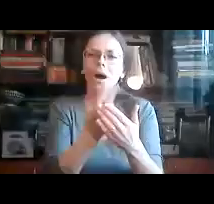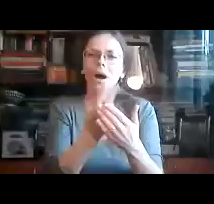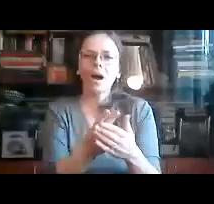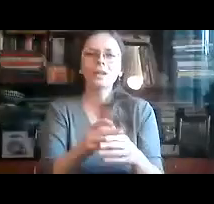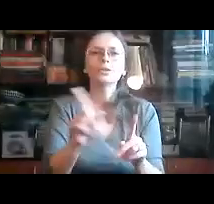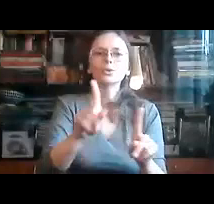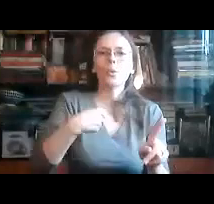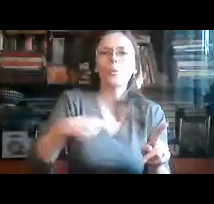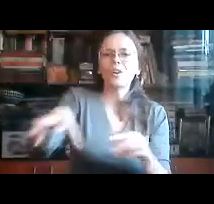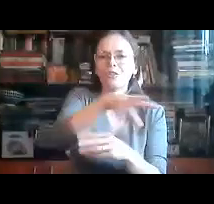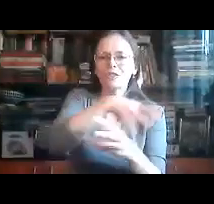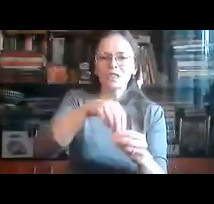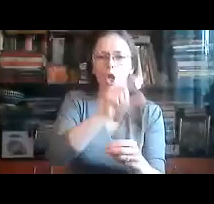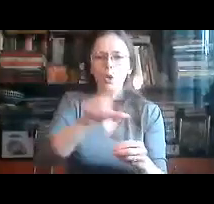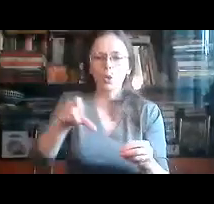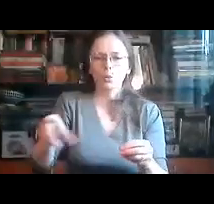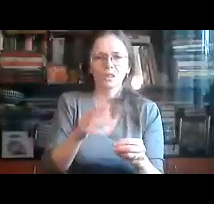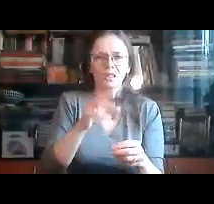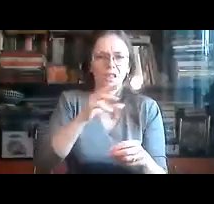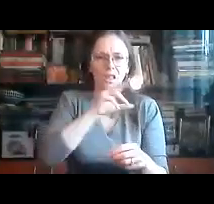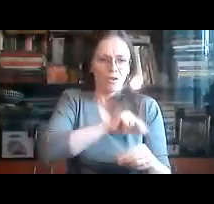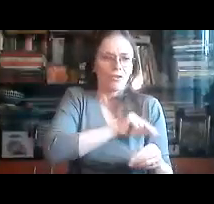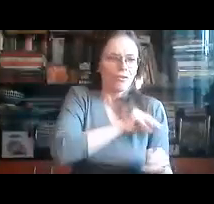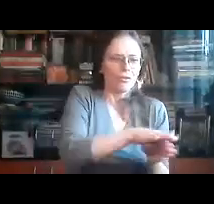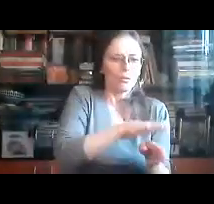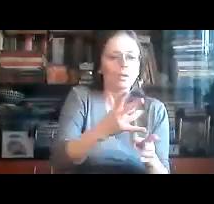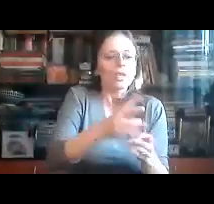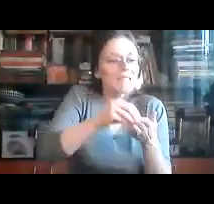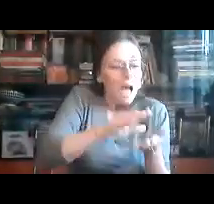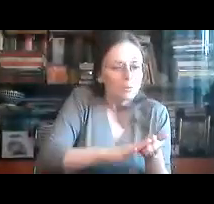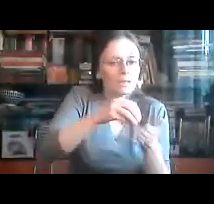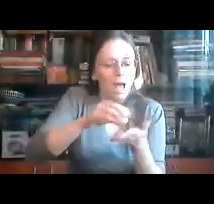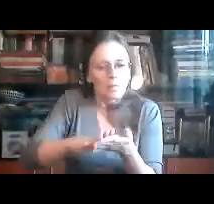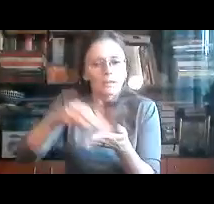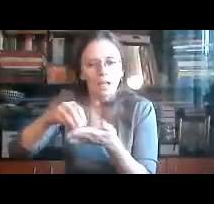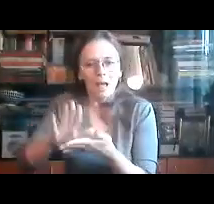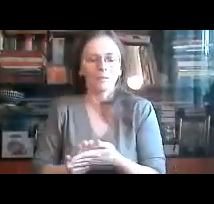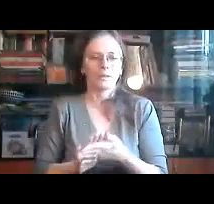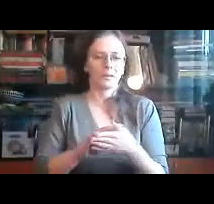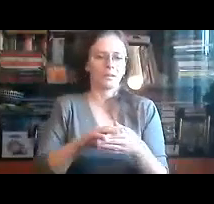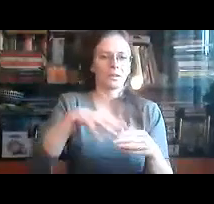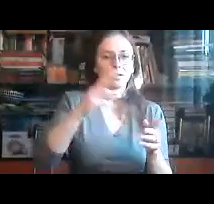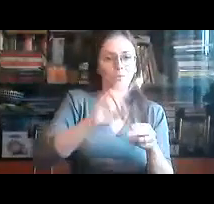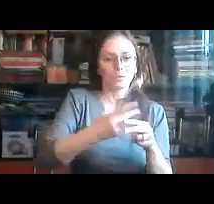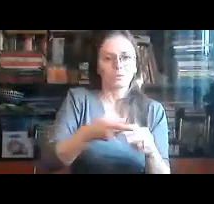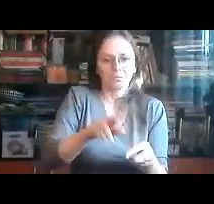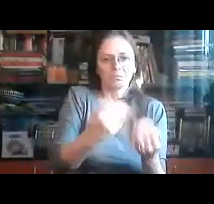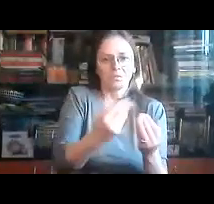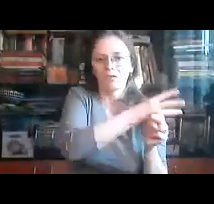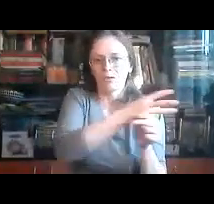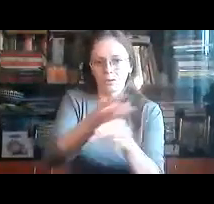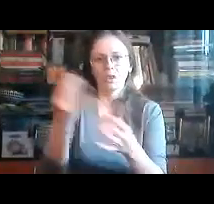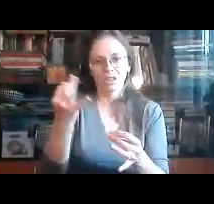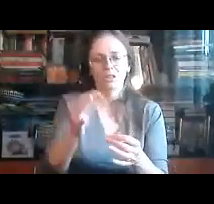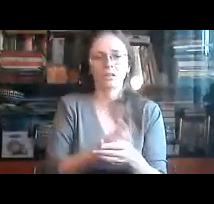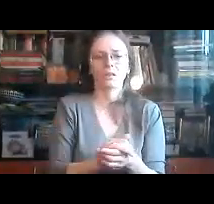фиксировать. Я сейчас был на стипендии в Словакии, и очень иногда какие-то спектакли не могу найти, их уже нет, или